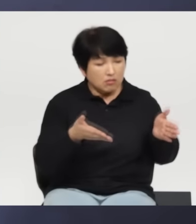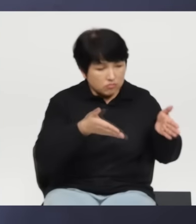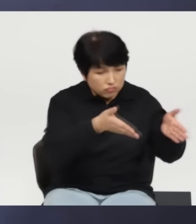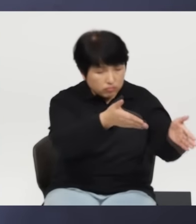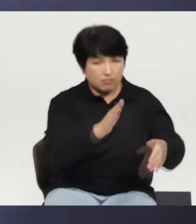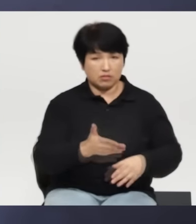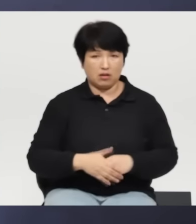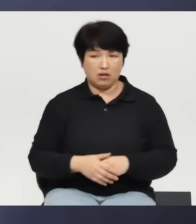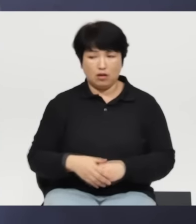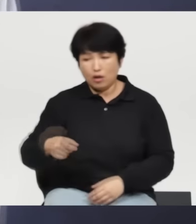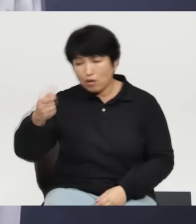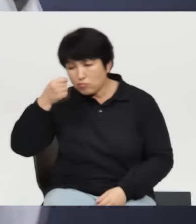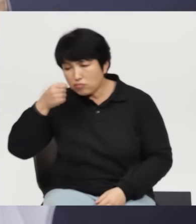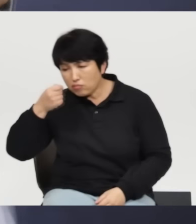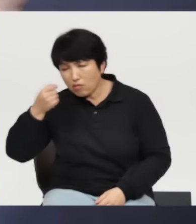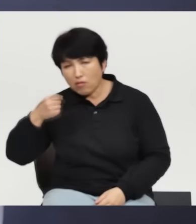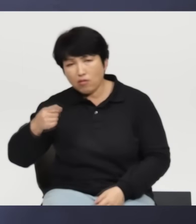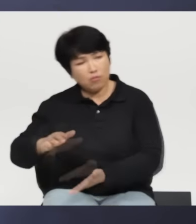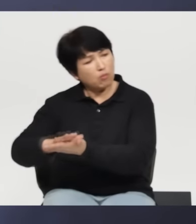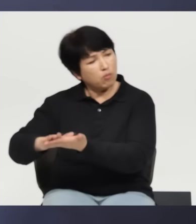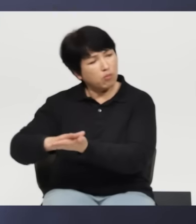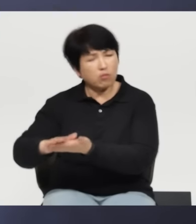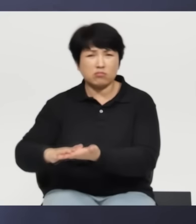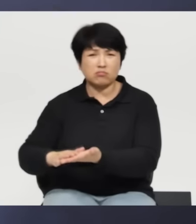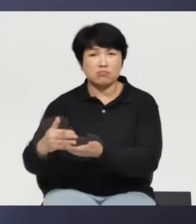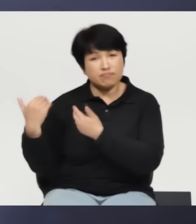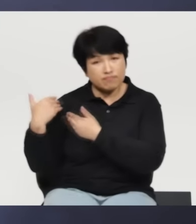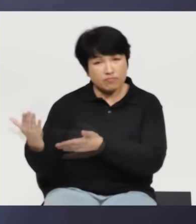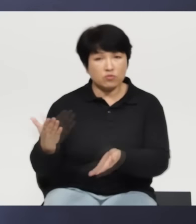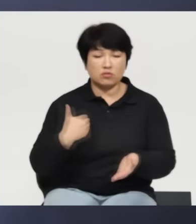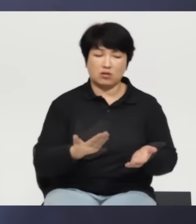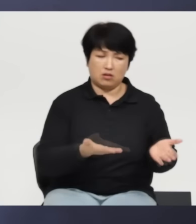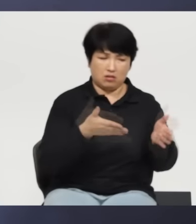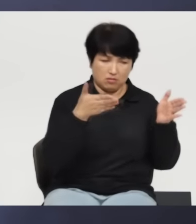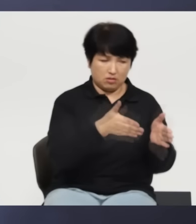가면 된다. 뭐 애가 울든 불든 놔놓고 내가 할 길을 가면 돼요.